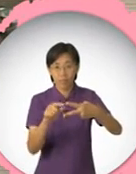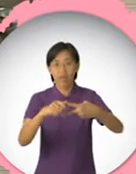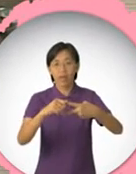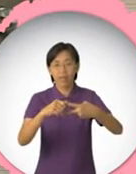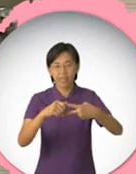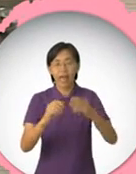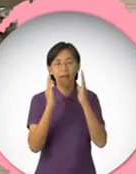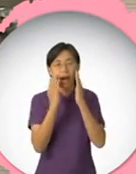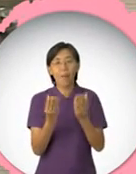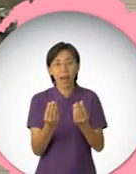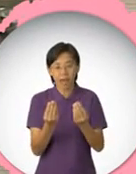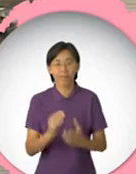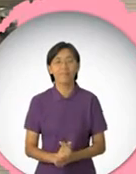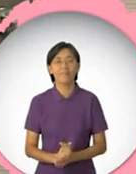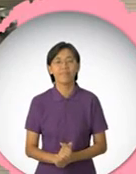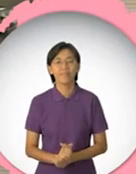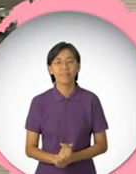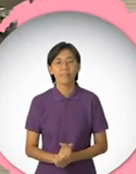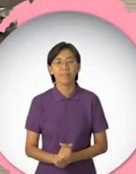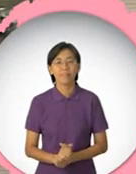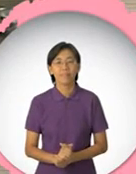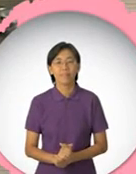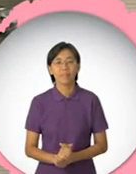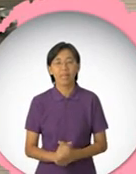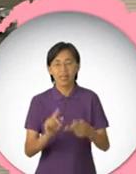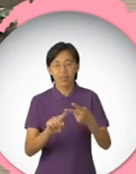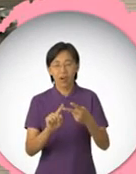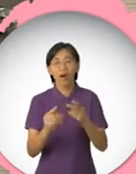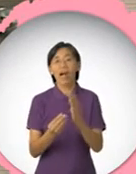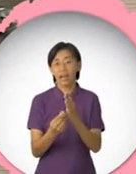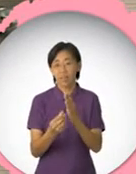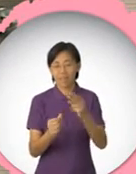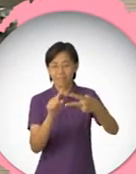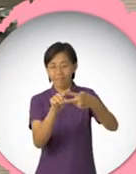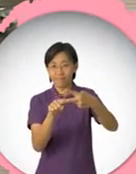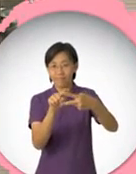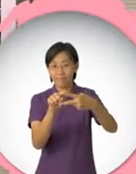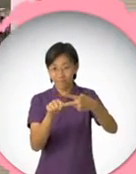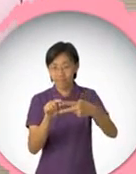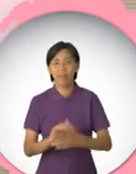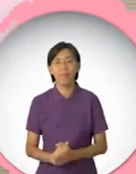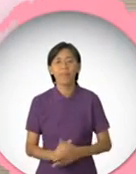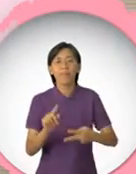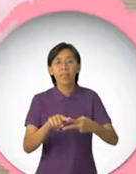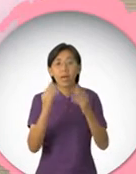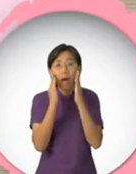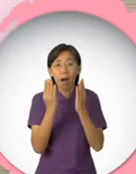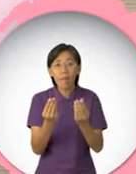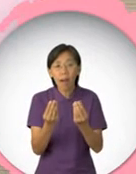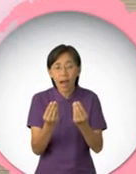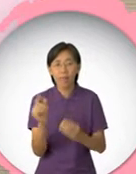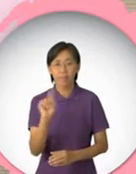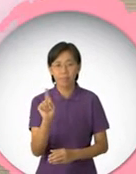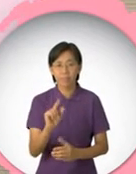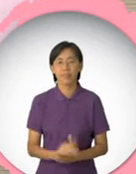ก้อนแป้งก้อนโดก่อนนะคะแล้วก็จะมีส่วนของไขมันนะคะเรามาดูส่วนของก้อนโดก่อนนะคะมีส่ว